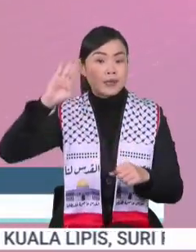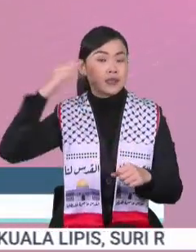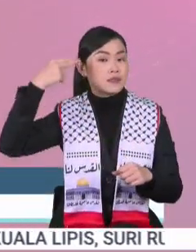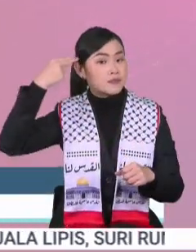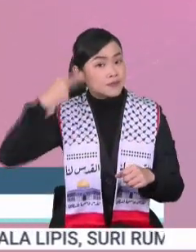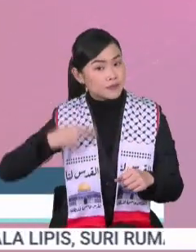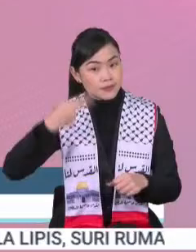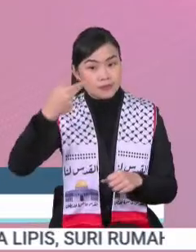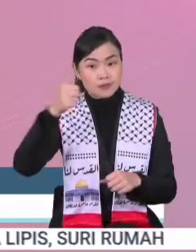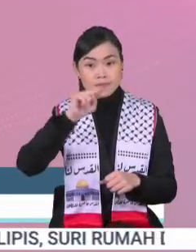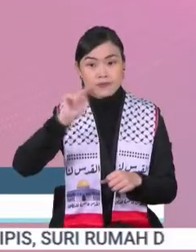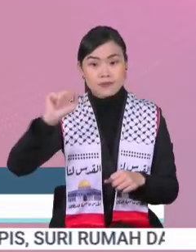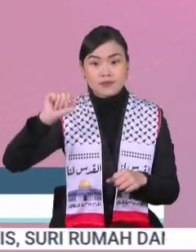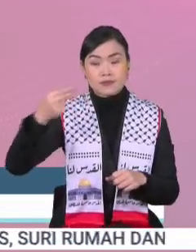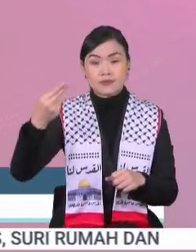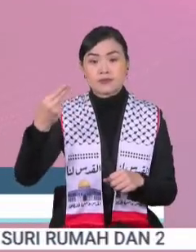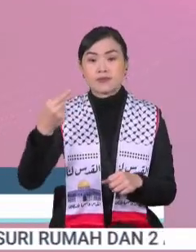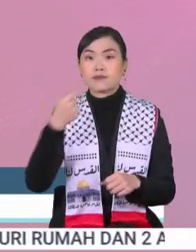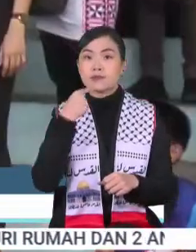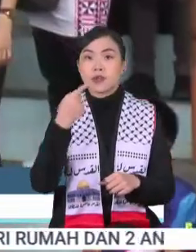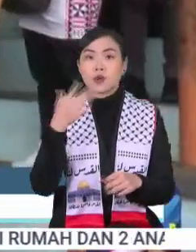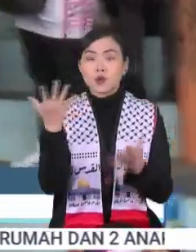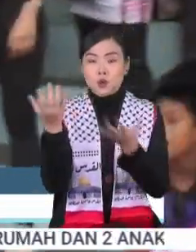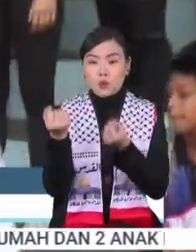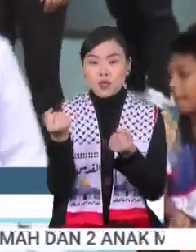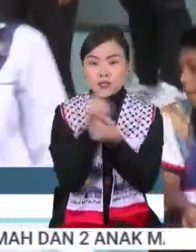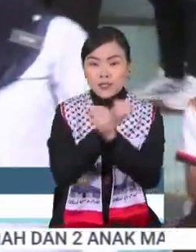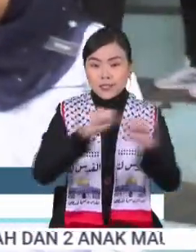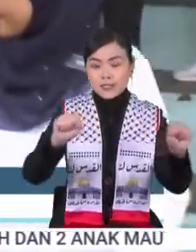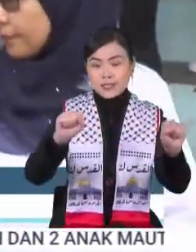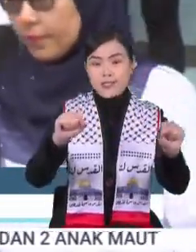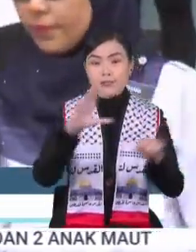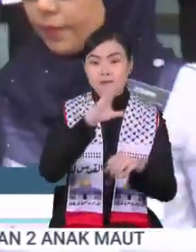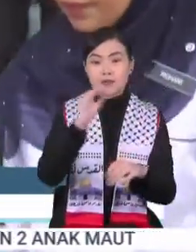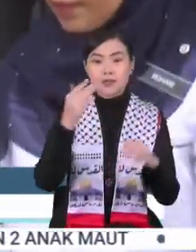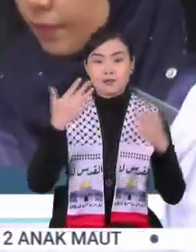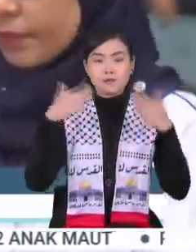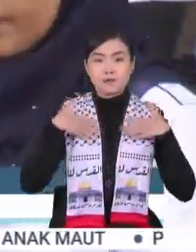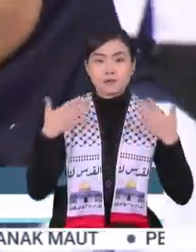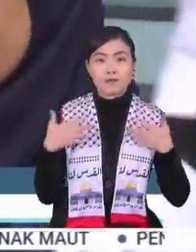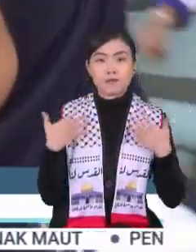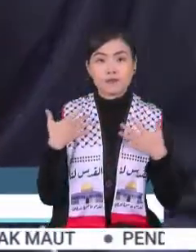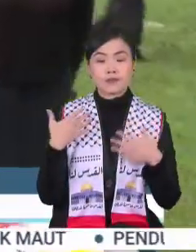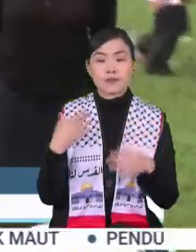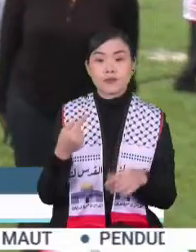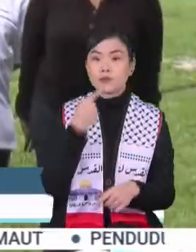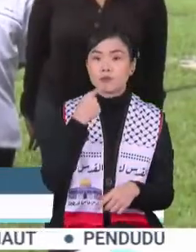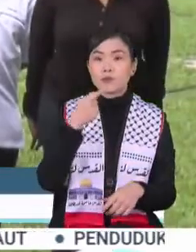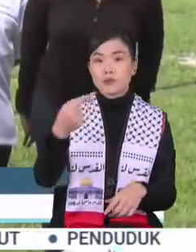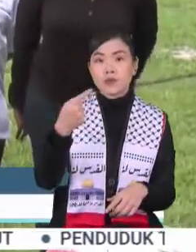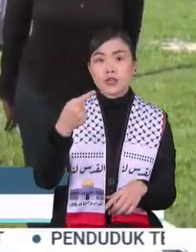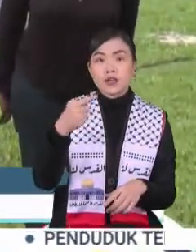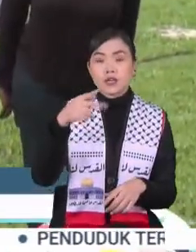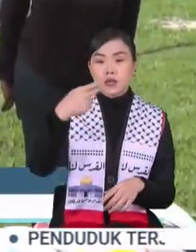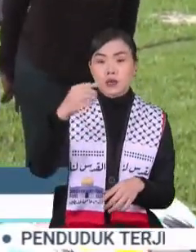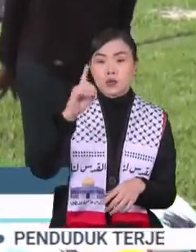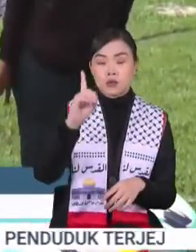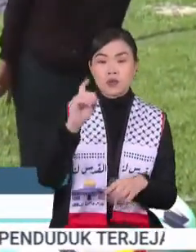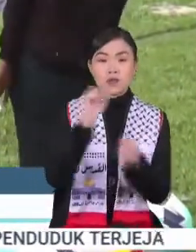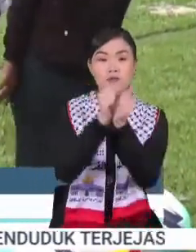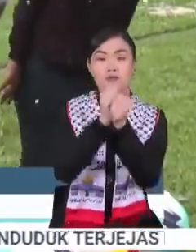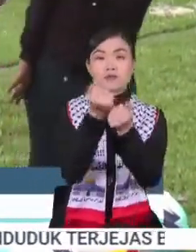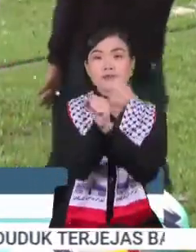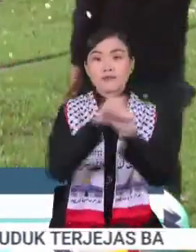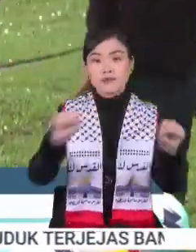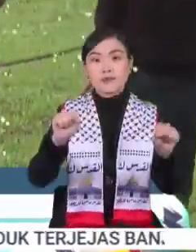persekitaran sukan yang selamat dan Harmoni jelas Hen kod sukan selamat adalah garis panduan yang perlu dipatuhi